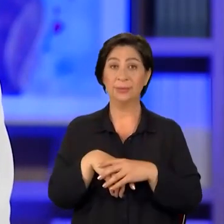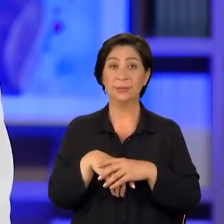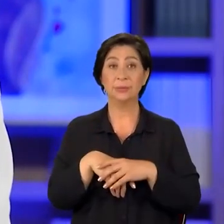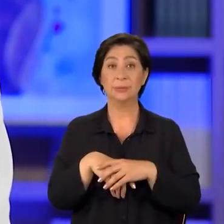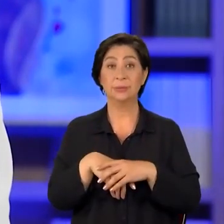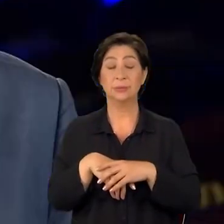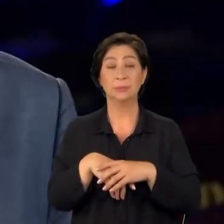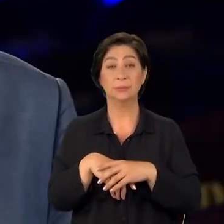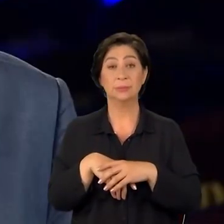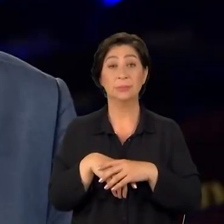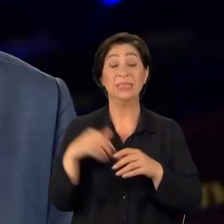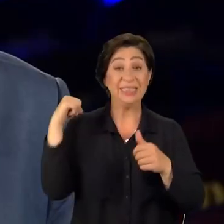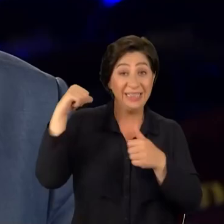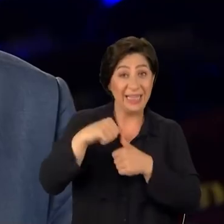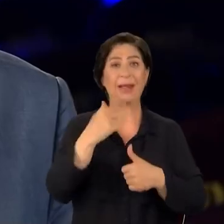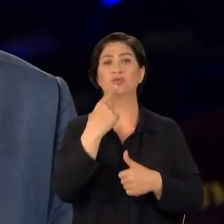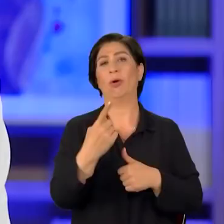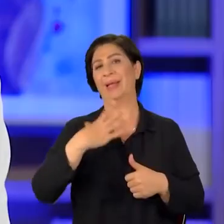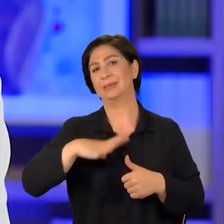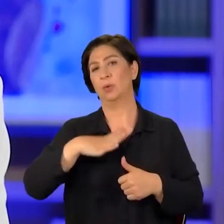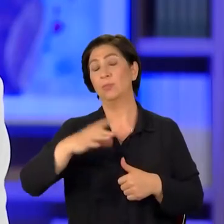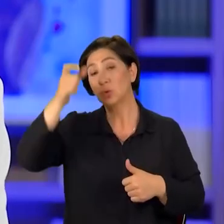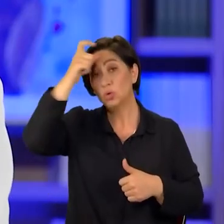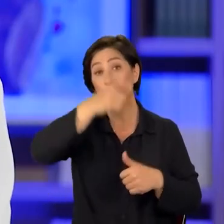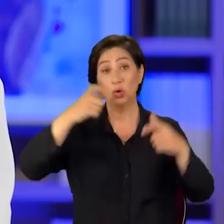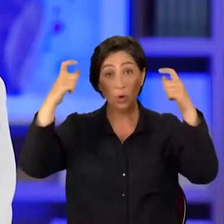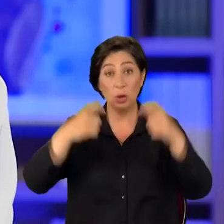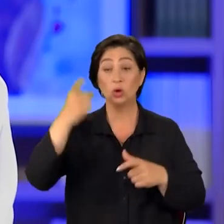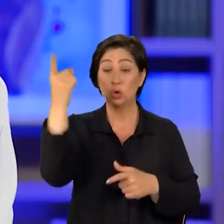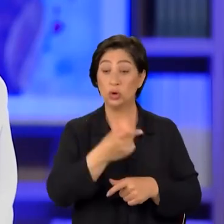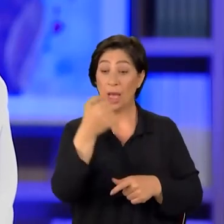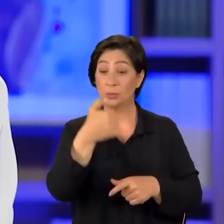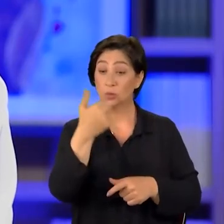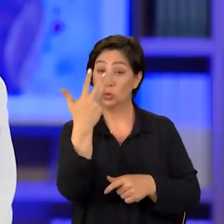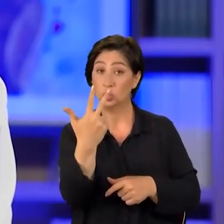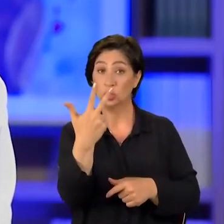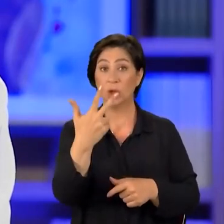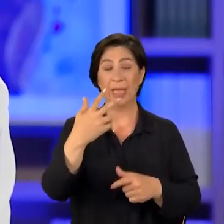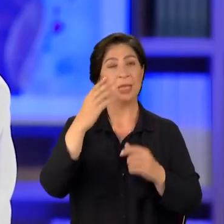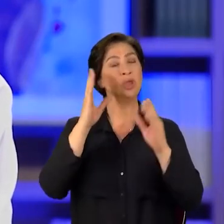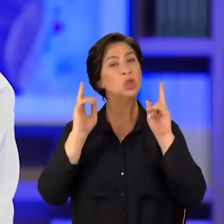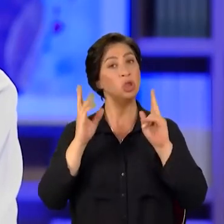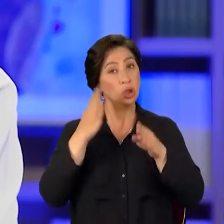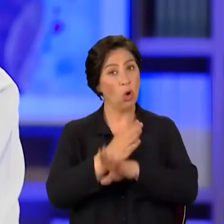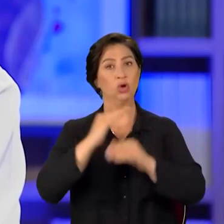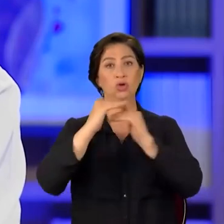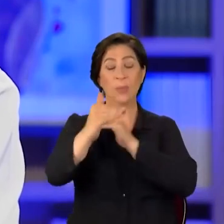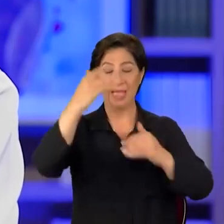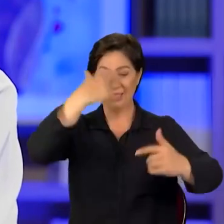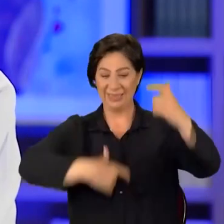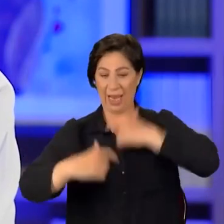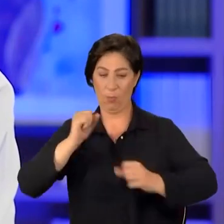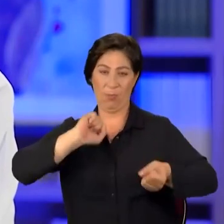şunu tekrar etmek istiyorum. Türkiye'de gençlerin %63'ü ideal toplumu kişisel